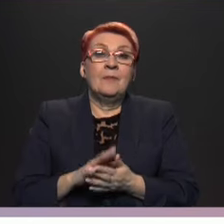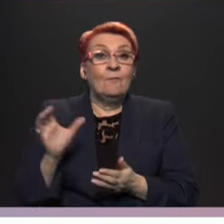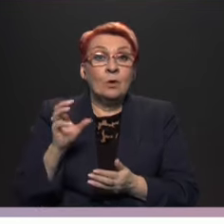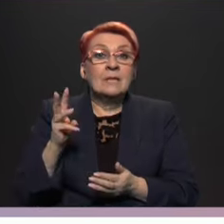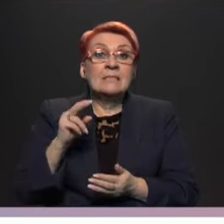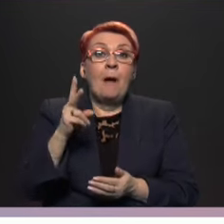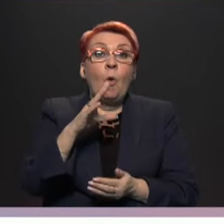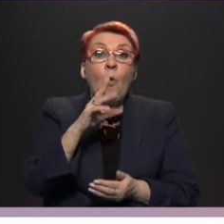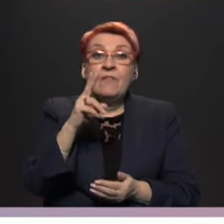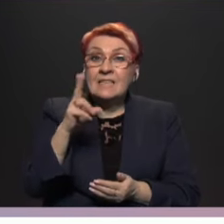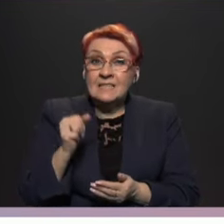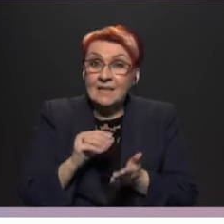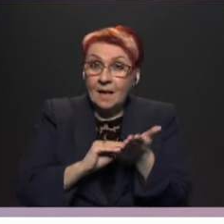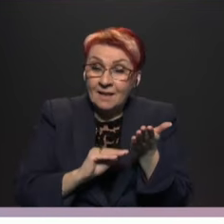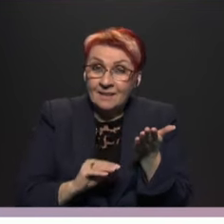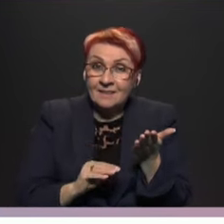смоковницу.